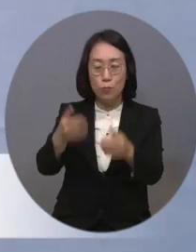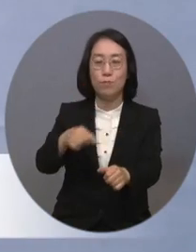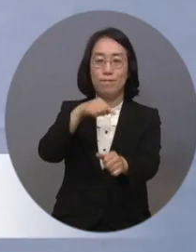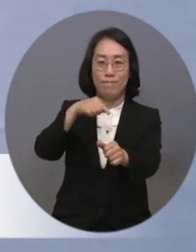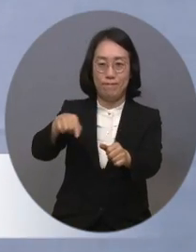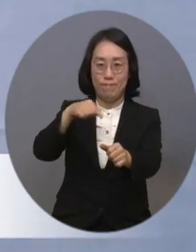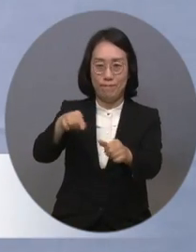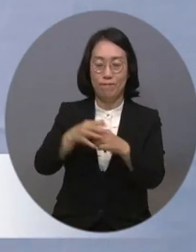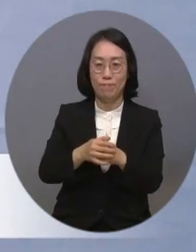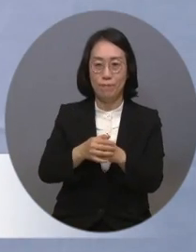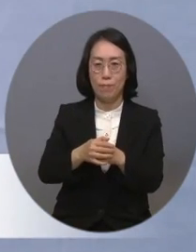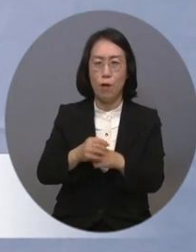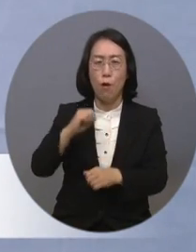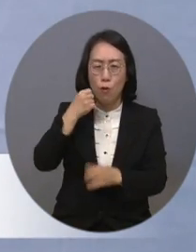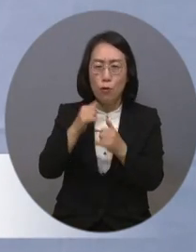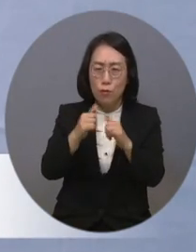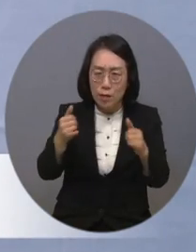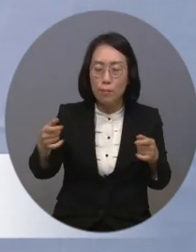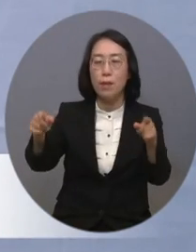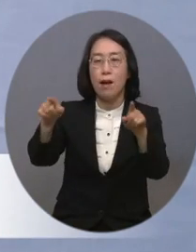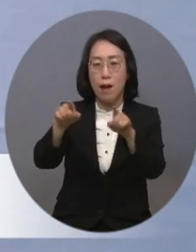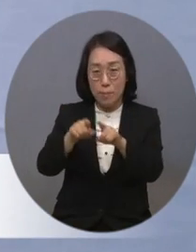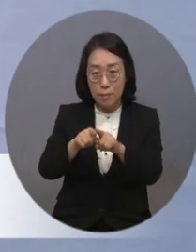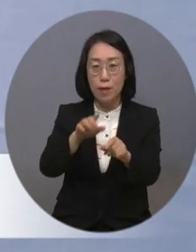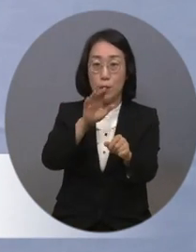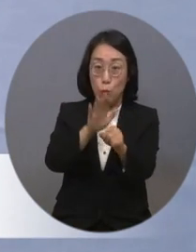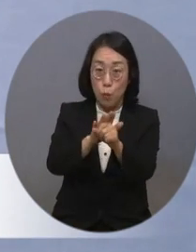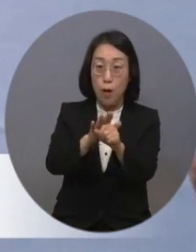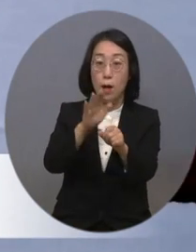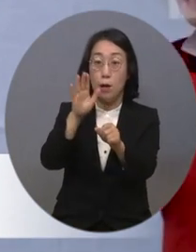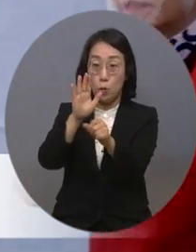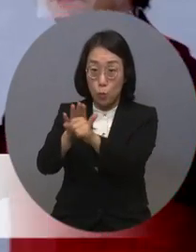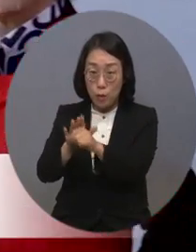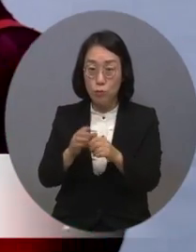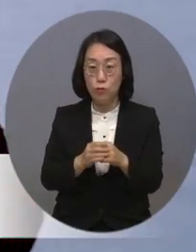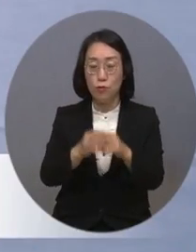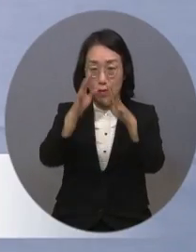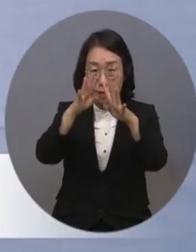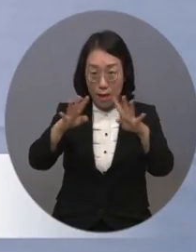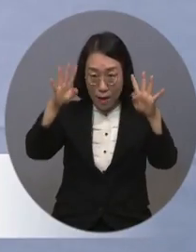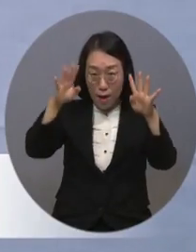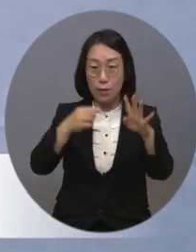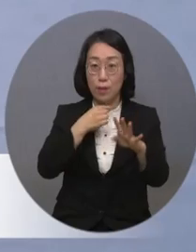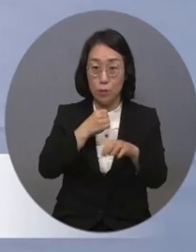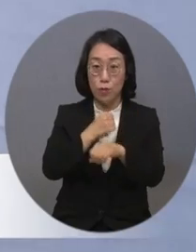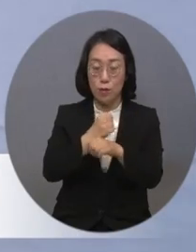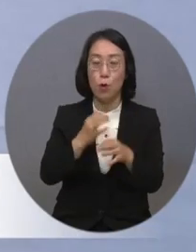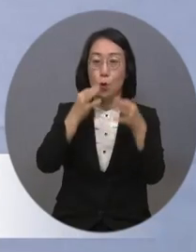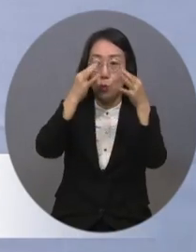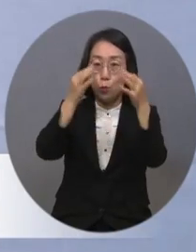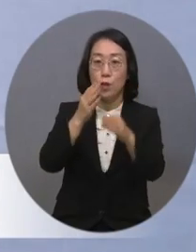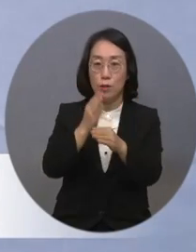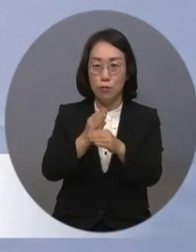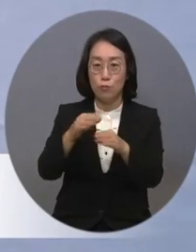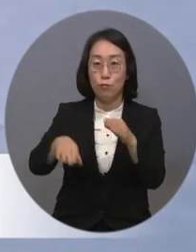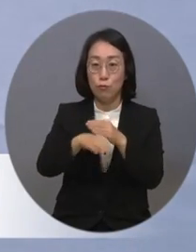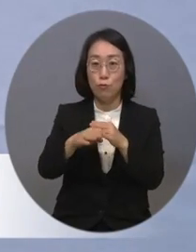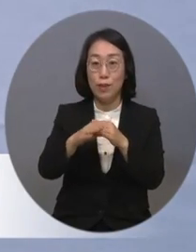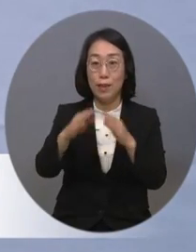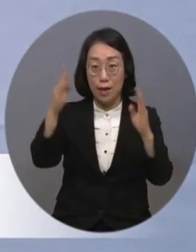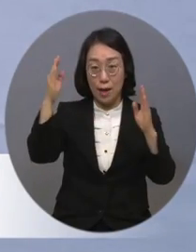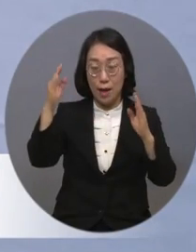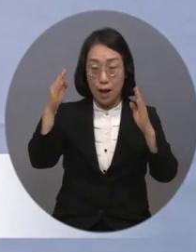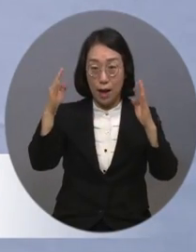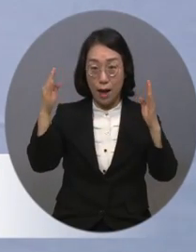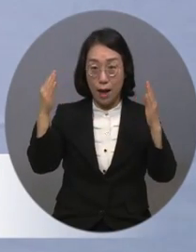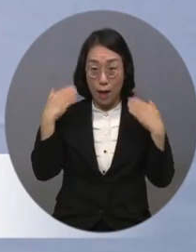불우한 이웃들과 함께하는 대학이 될 수 있도록, 지역사회에 봉사하는 대학이 될 수 있도록 최선을 다하고 있고요. 저희 군장대학교는